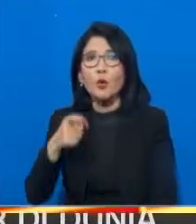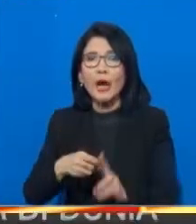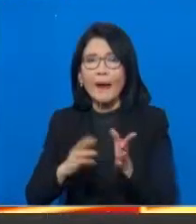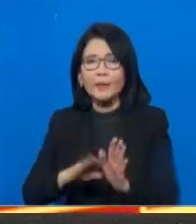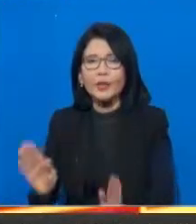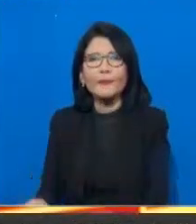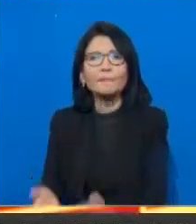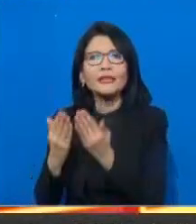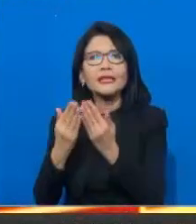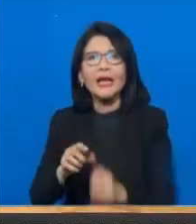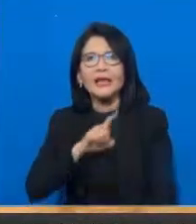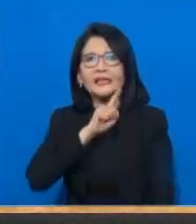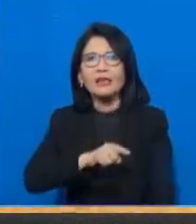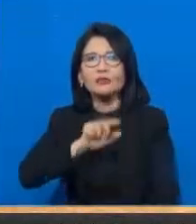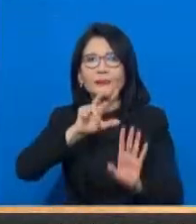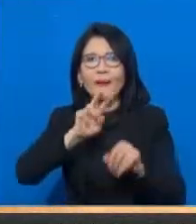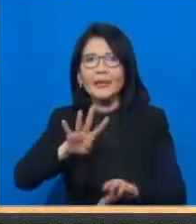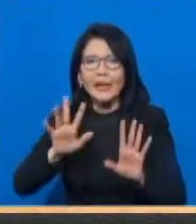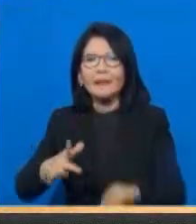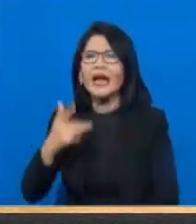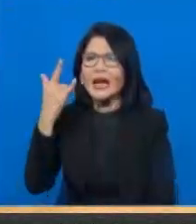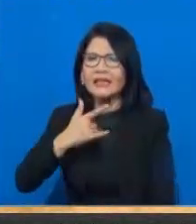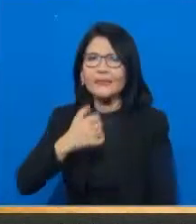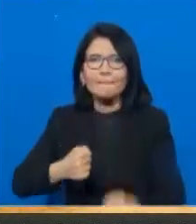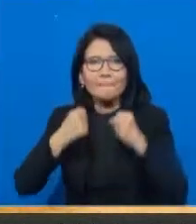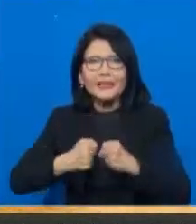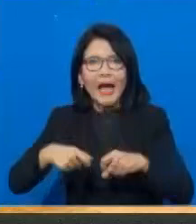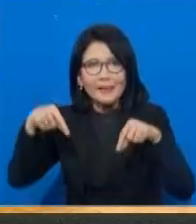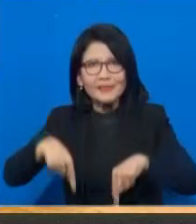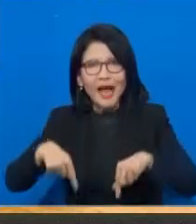tahun 1948 dan masih bertahan hingga kini.